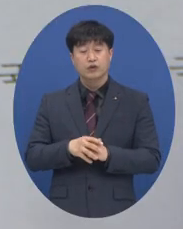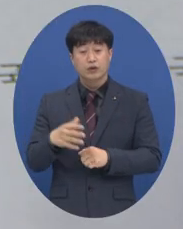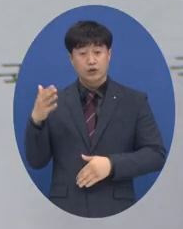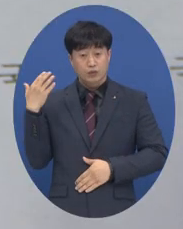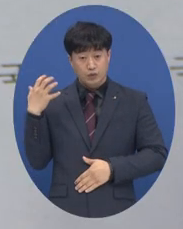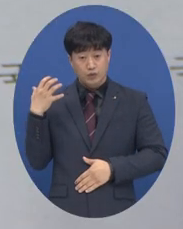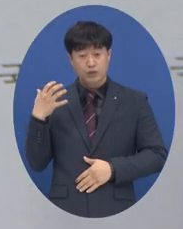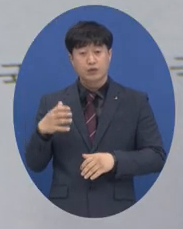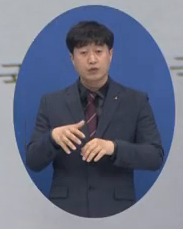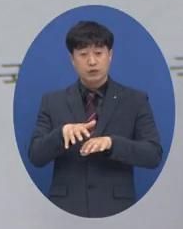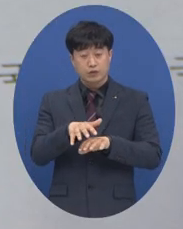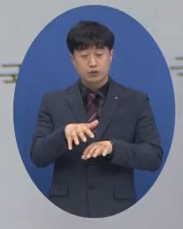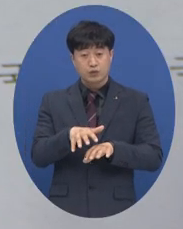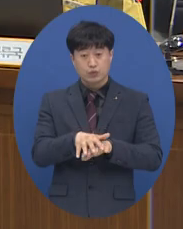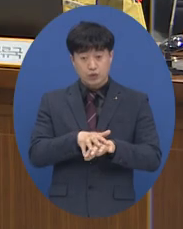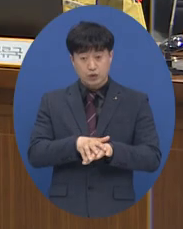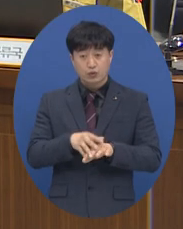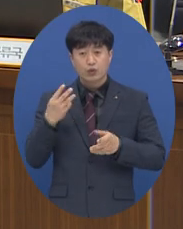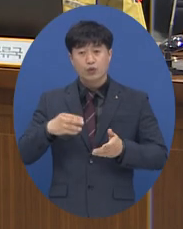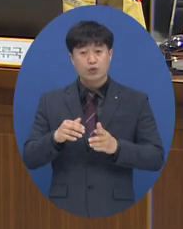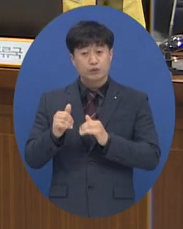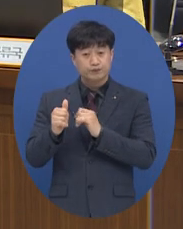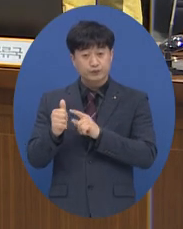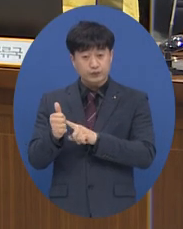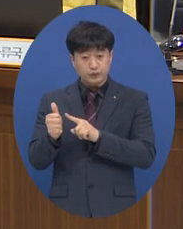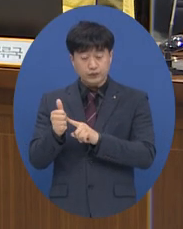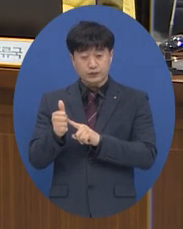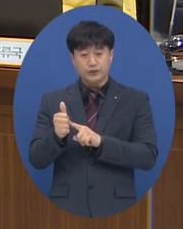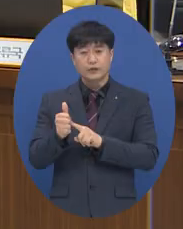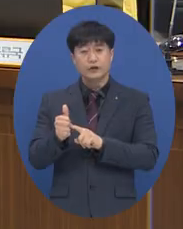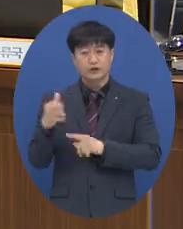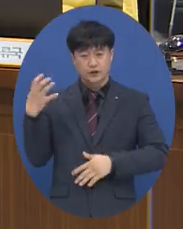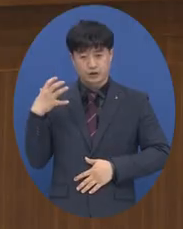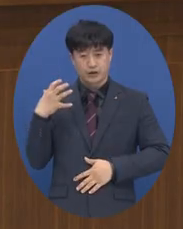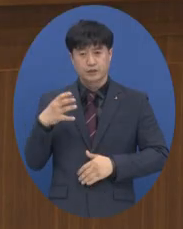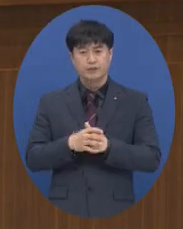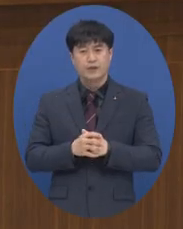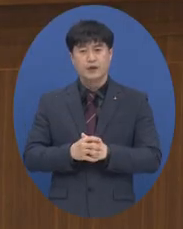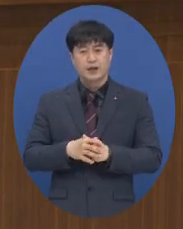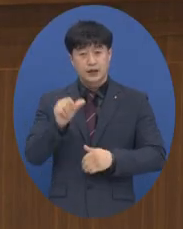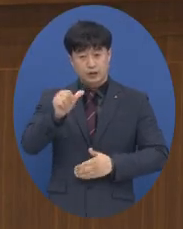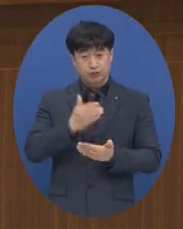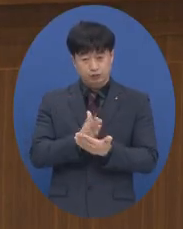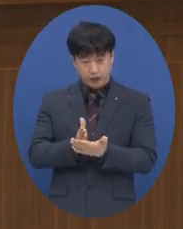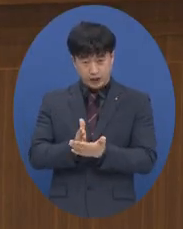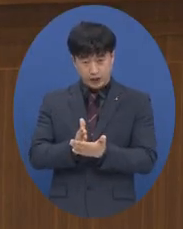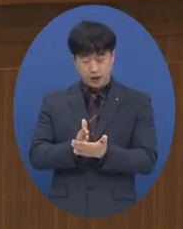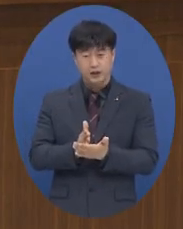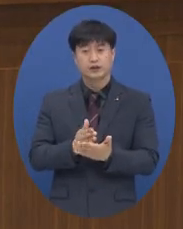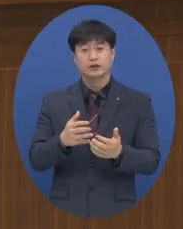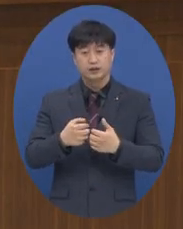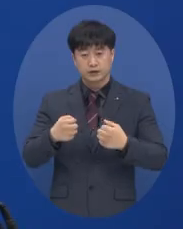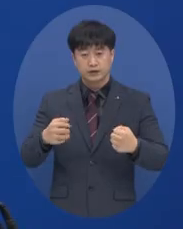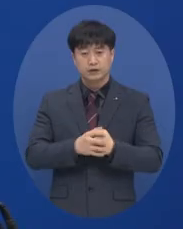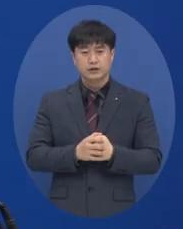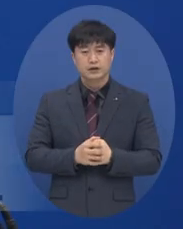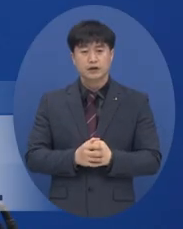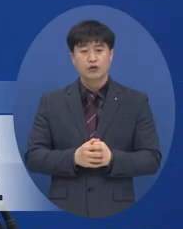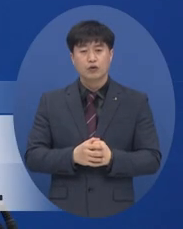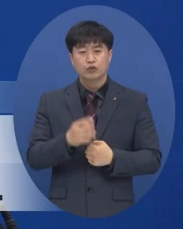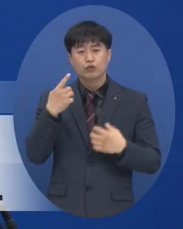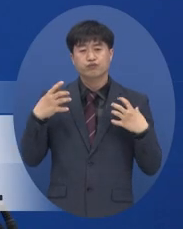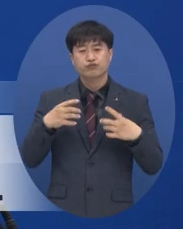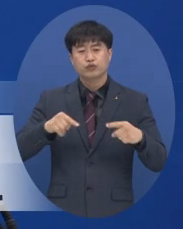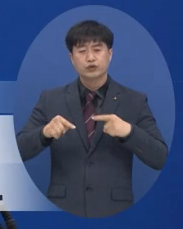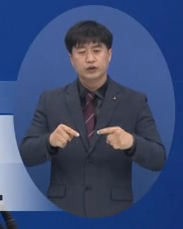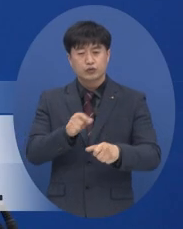전담 조직은 경기도지사 권한 대행을 단장으로 경제실장이 운영 총괄을 맡아 분야별 5개 팀으로 구성됐습니다. 정부